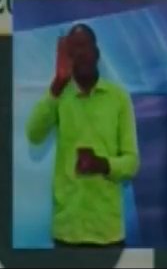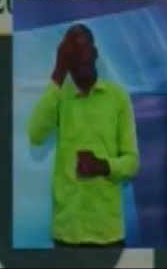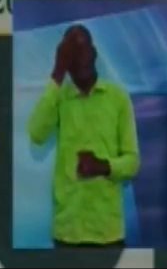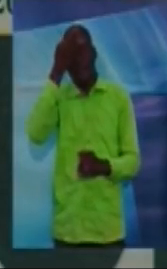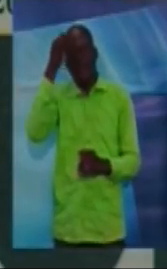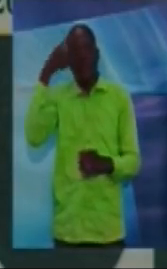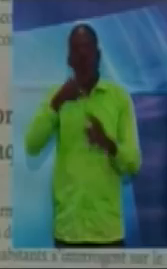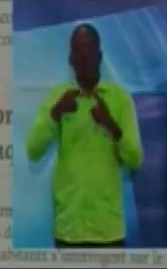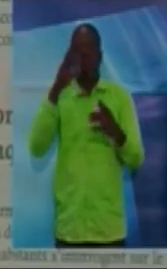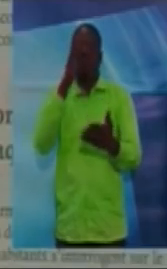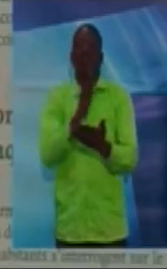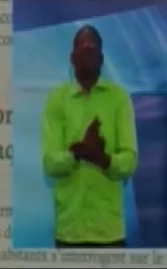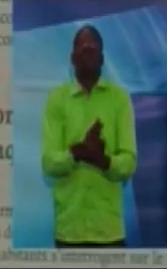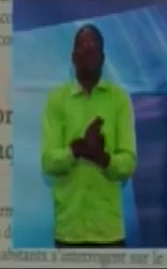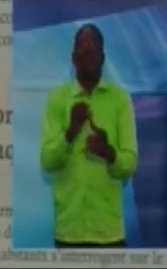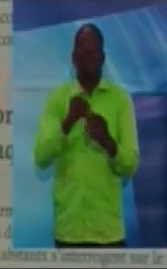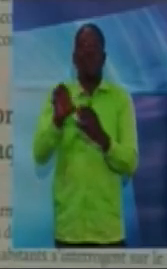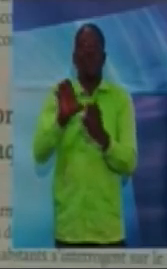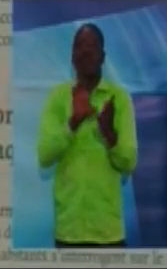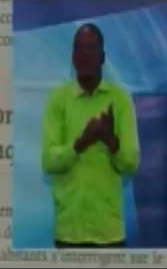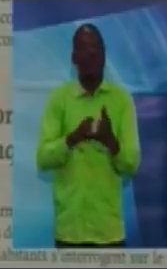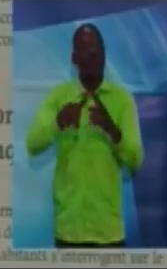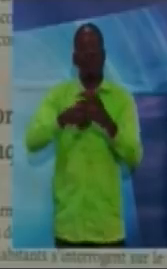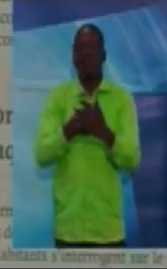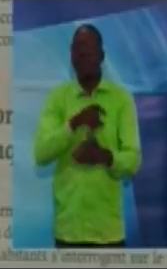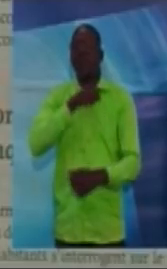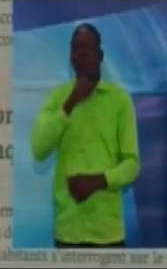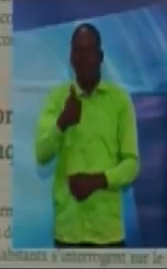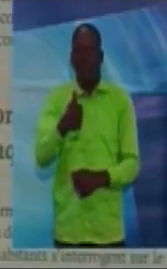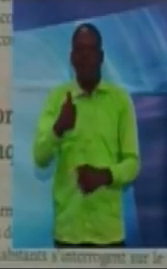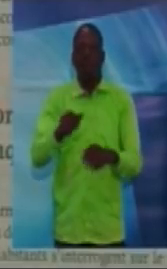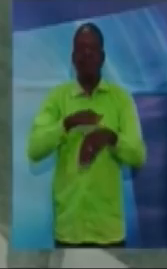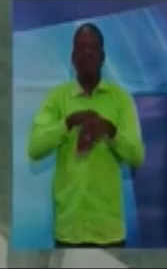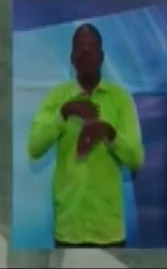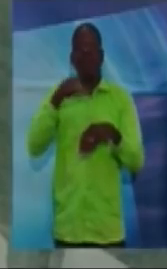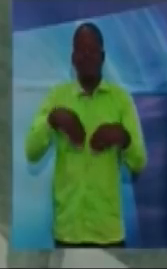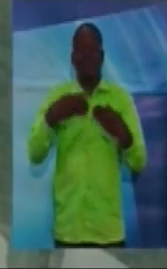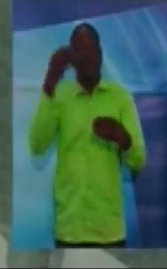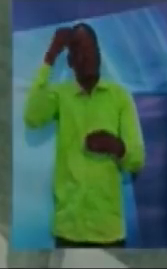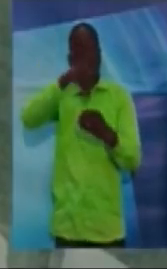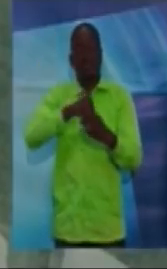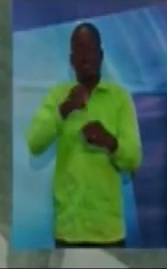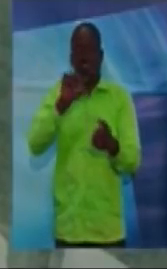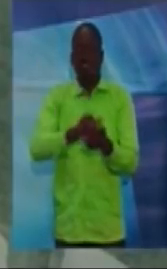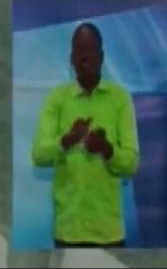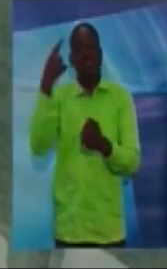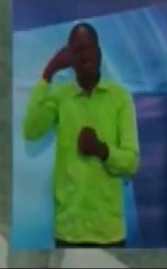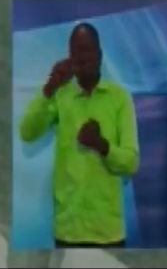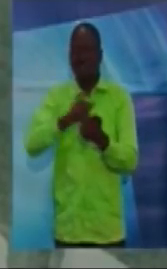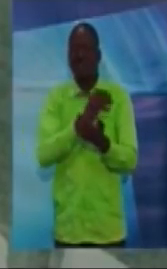consommé ou rompu et son contrat ne sera pas renouvelé à cause du galop infructueux de la